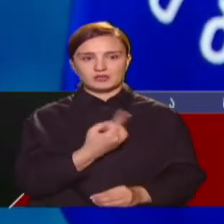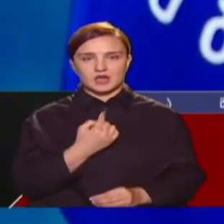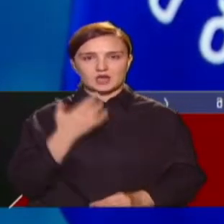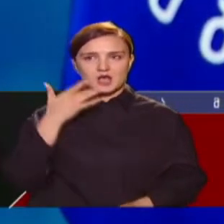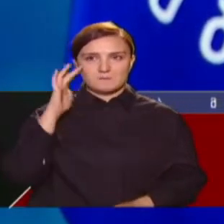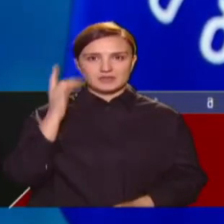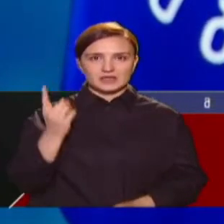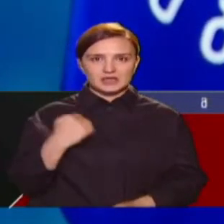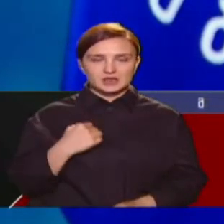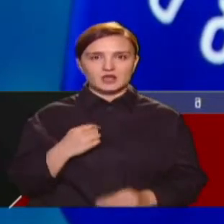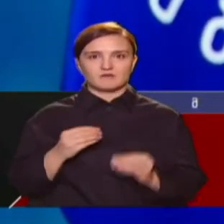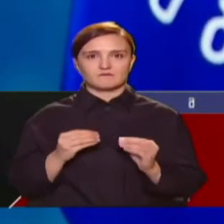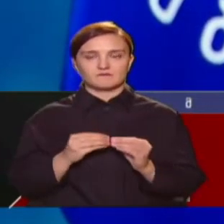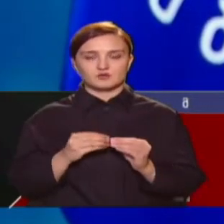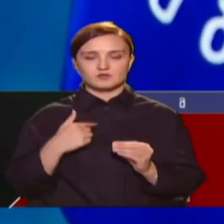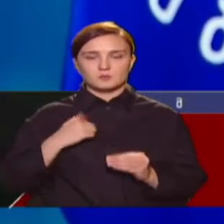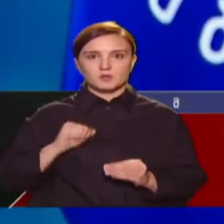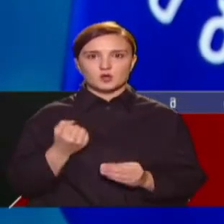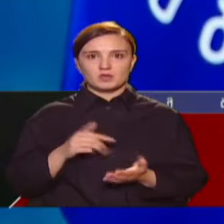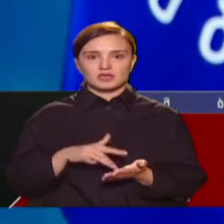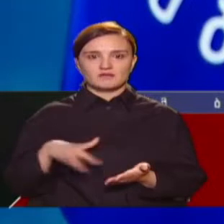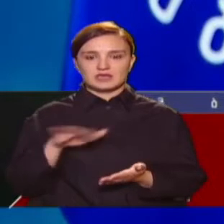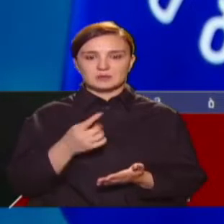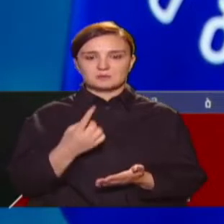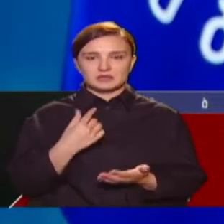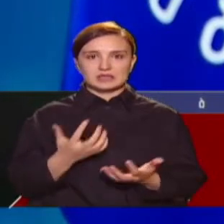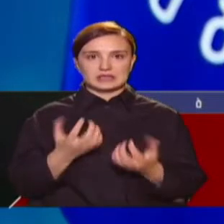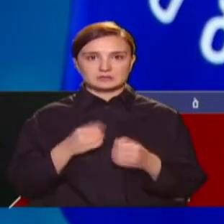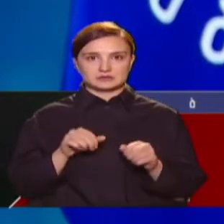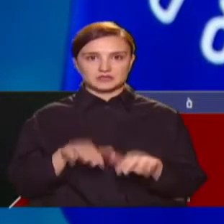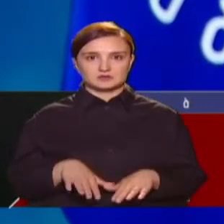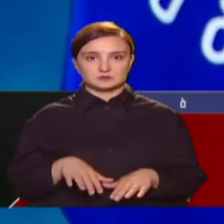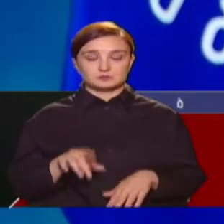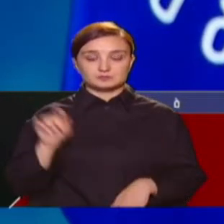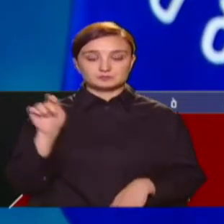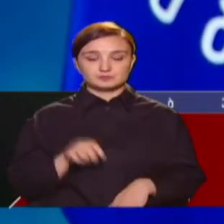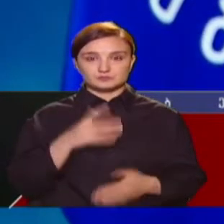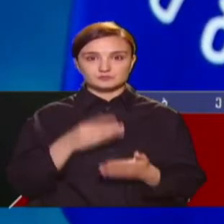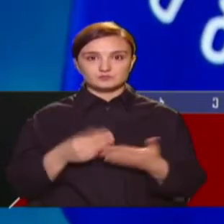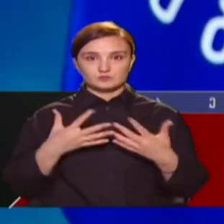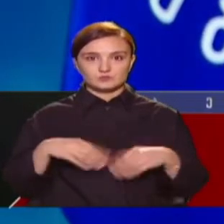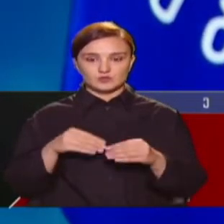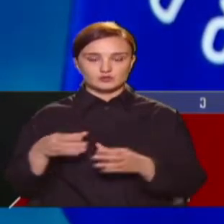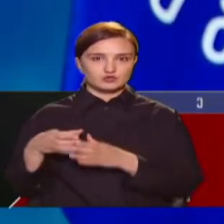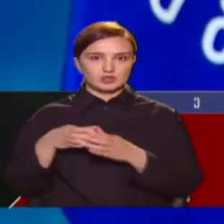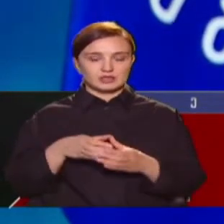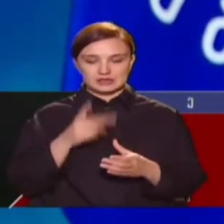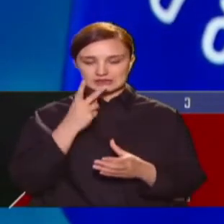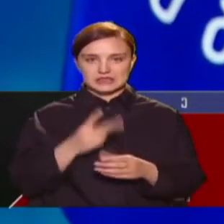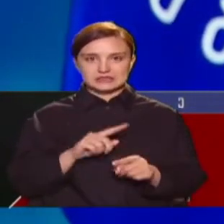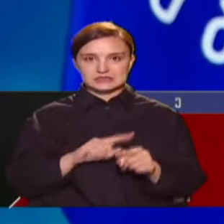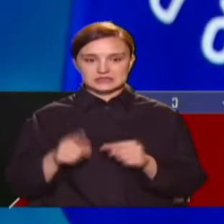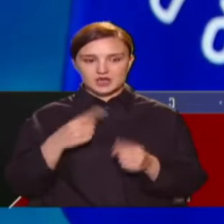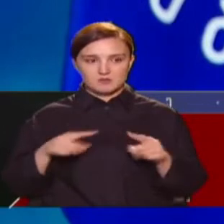შეერთებული შტატებიდან, იგივე ჩვენი მეგობარი ქვეყნებიდან იღებს გადაწყვეტილებას, რომ ჩამოვიდეს, თავისი ოჯახი ჩამოიყვანოს, ნახეთ, რომ სწრაფად